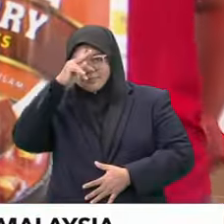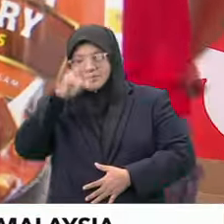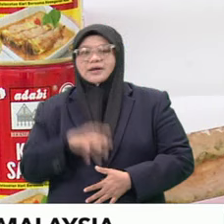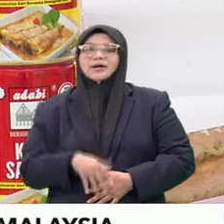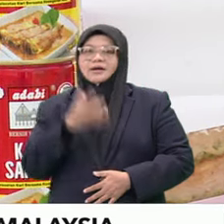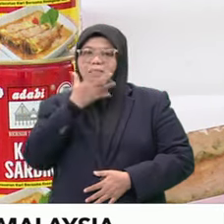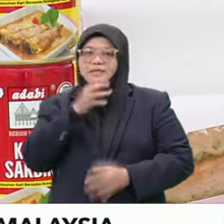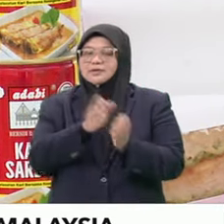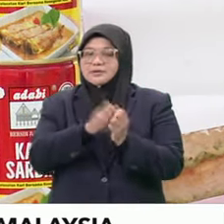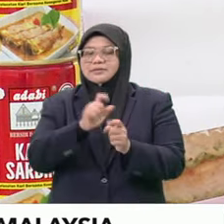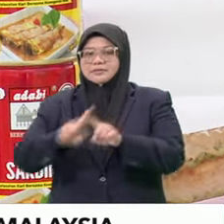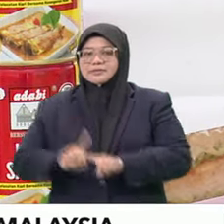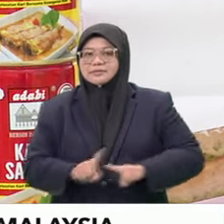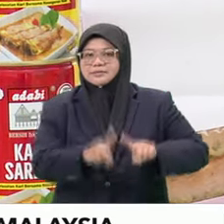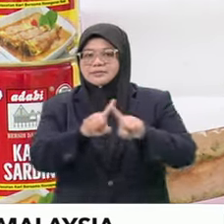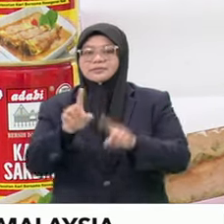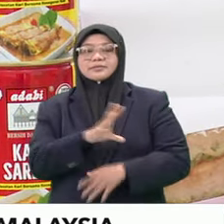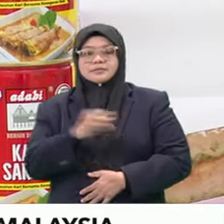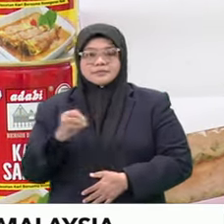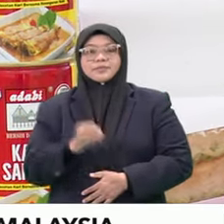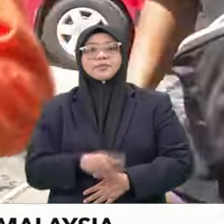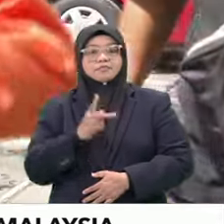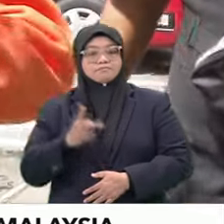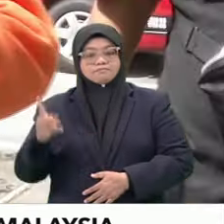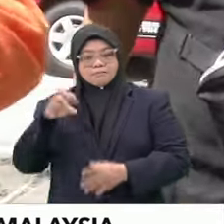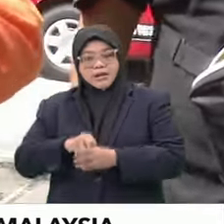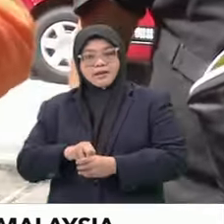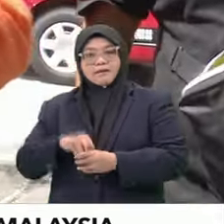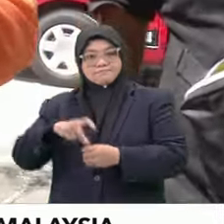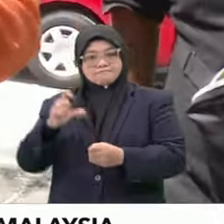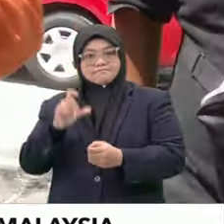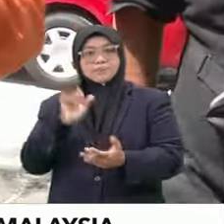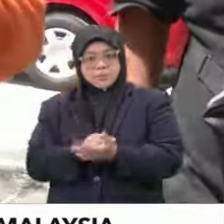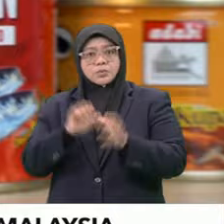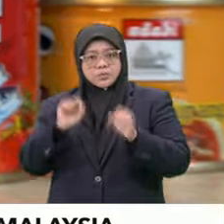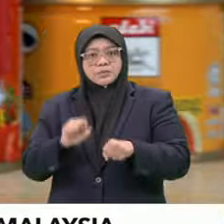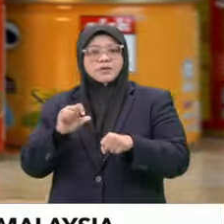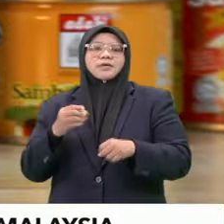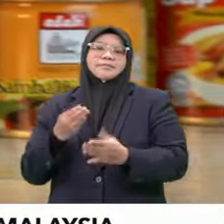kerang dan banyak lagi. Produk kari sardin dalam tin Adabi tersebut